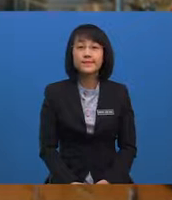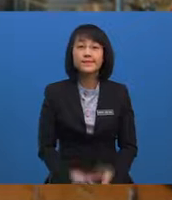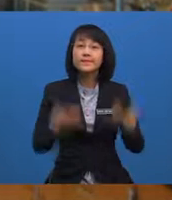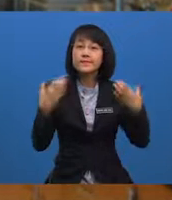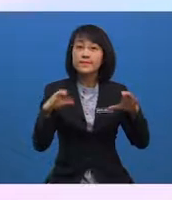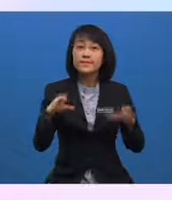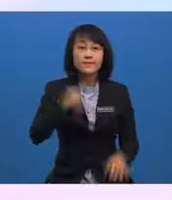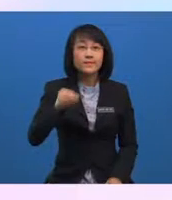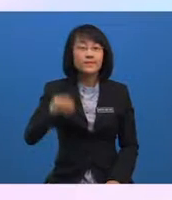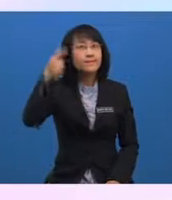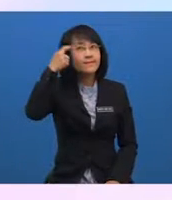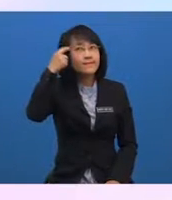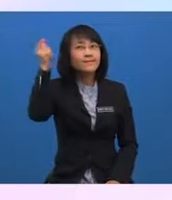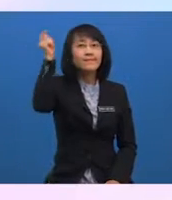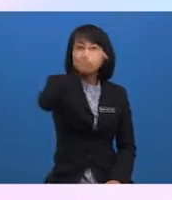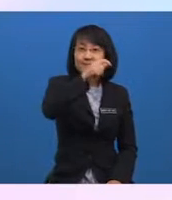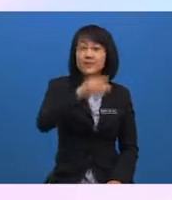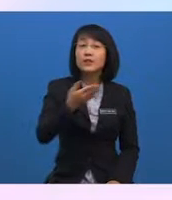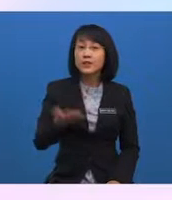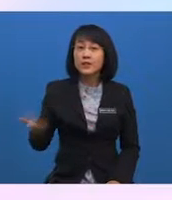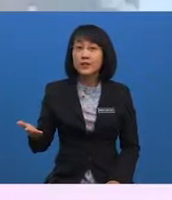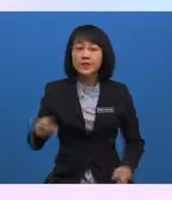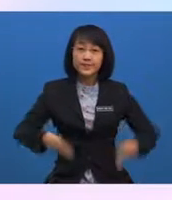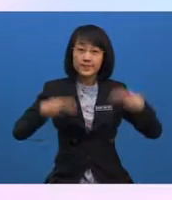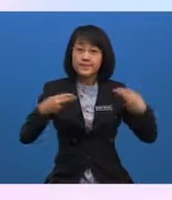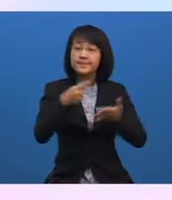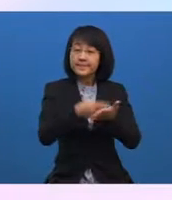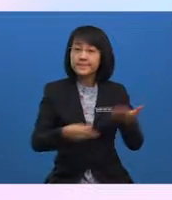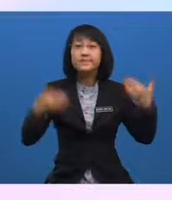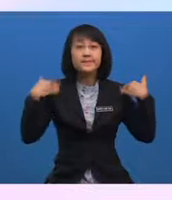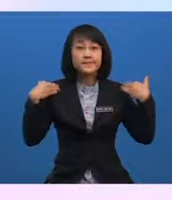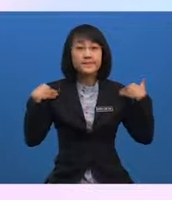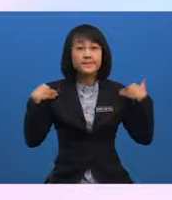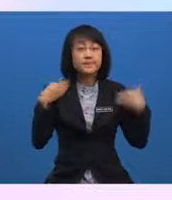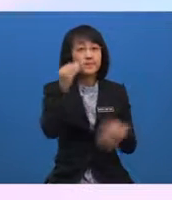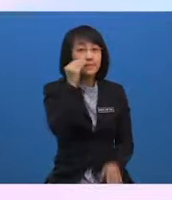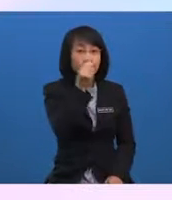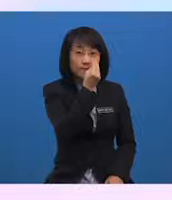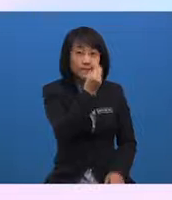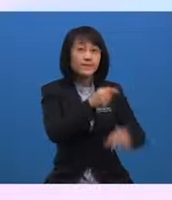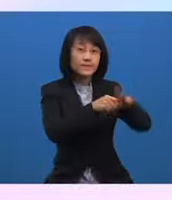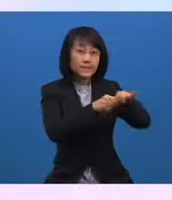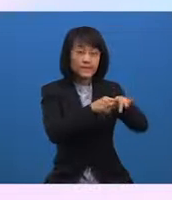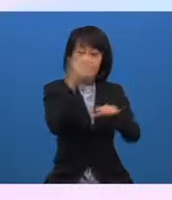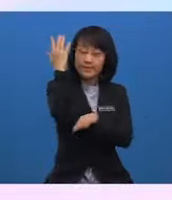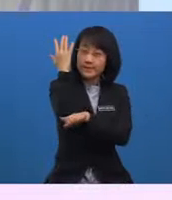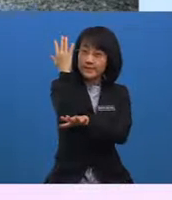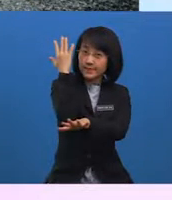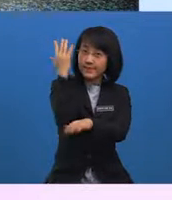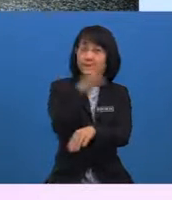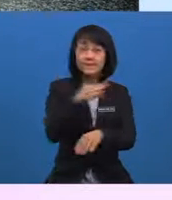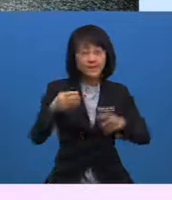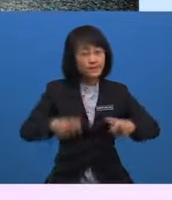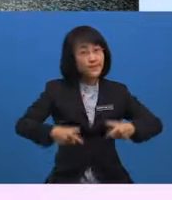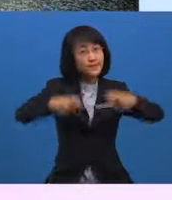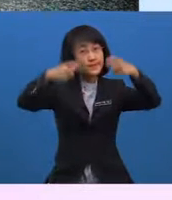Cuba murid-murid teka, benda hidup apa yang mempunyai bahagian bunga, daun, akar dan